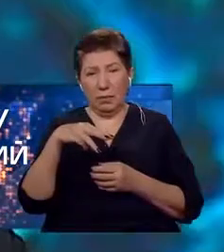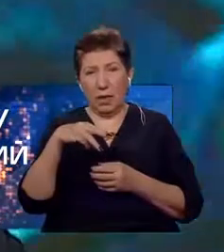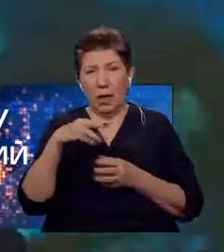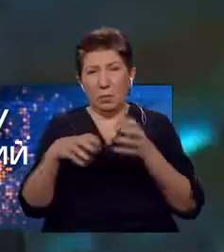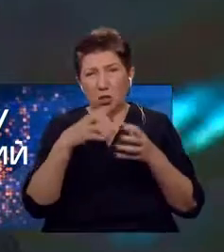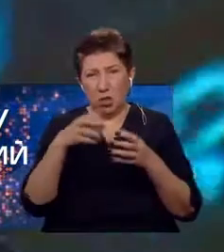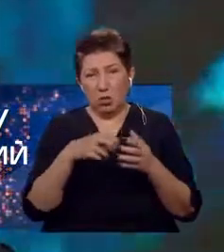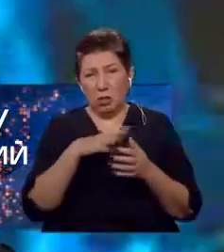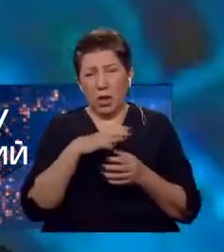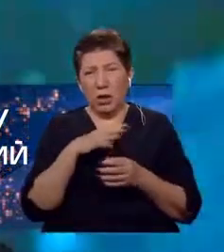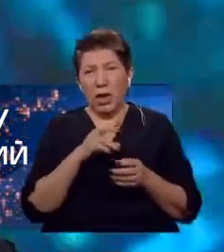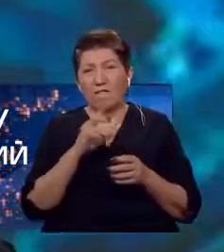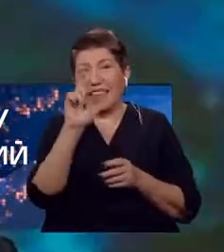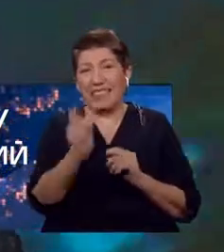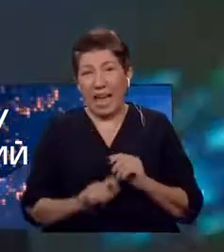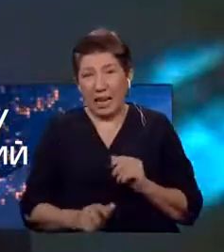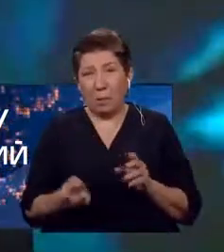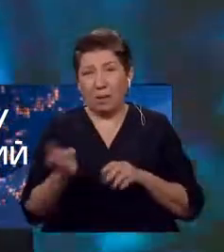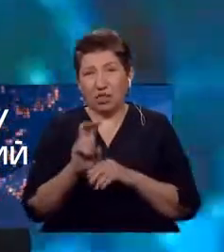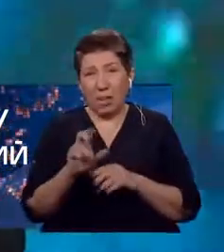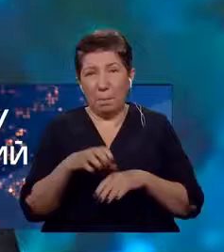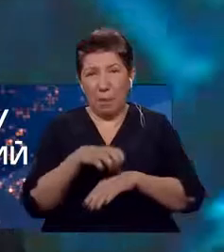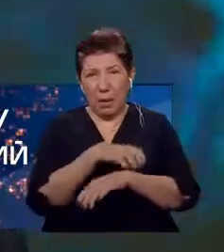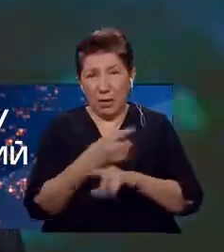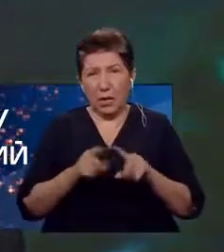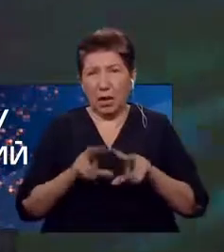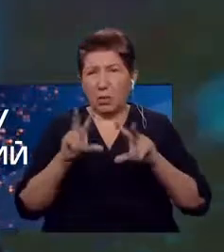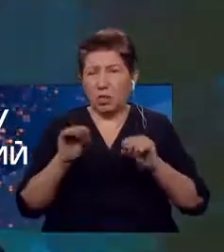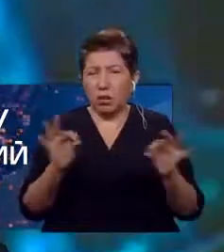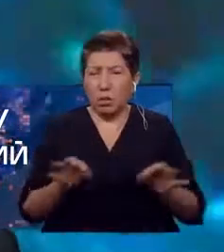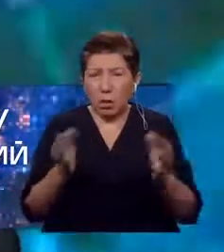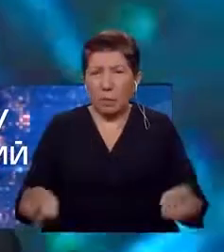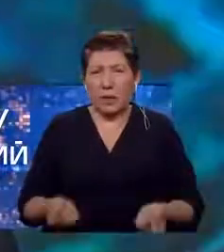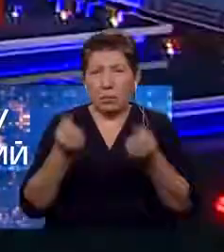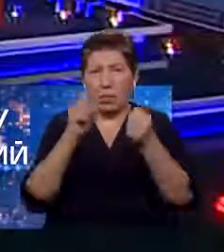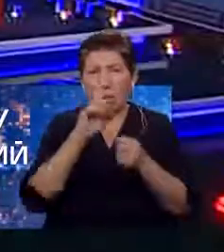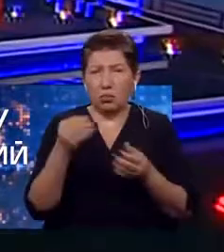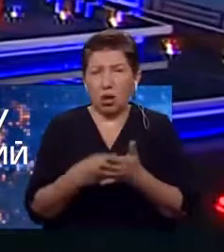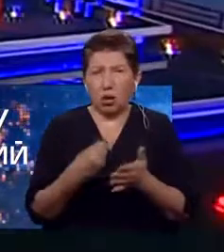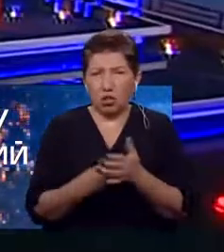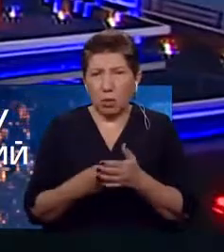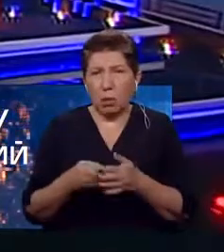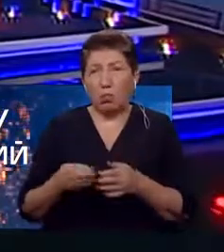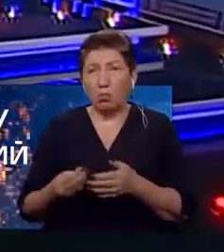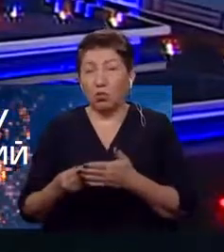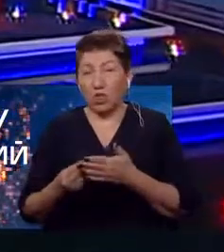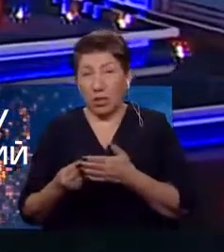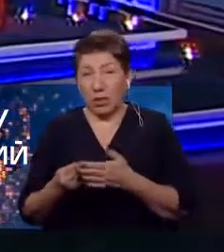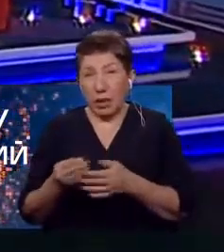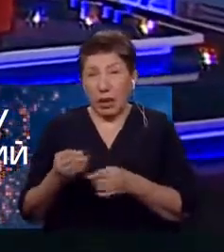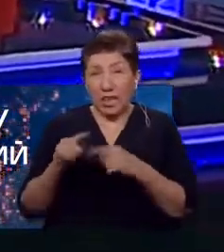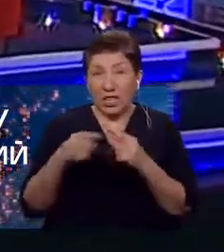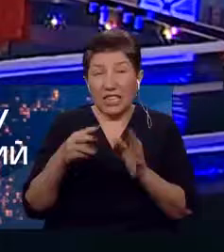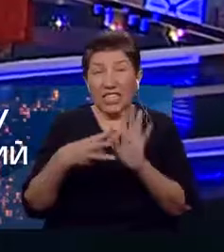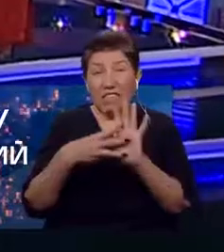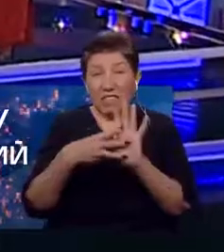Італії прийшла популістична партія, яка обіцяла, що ніколи не буде підтримувати з грошима бюджету банки. І через 8 хвилин